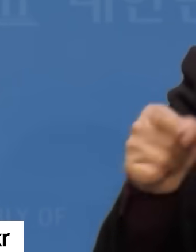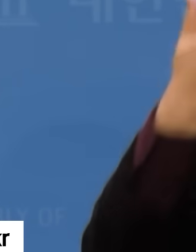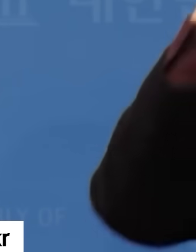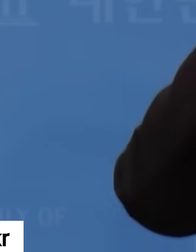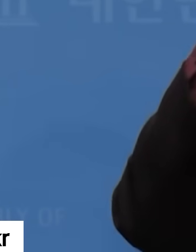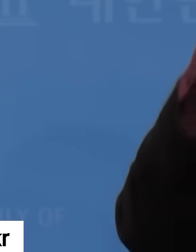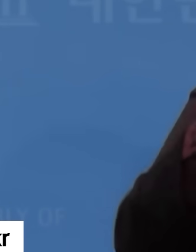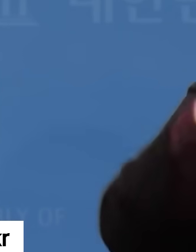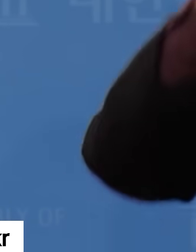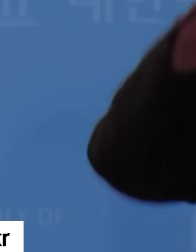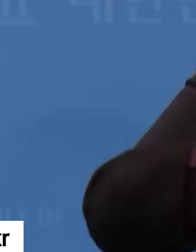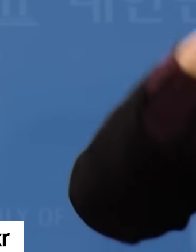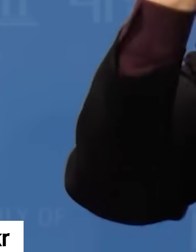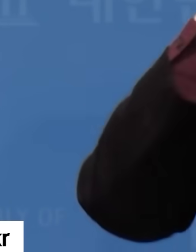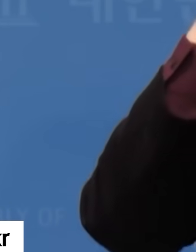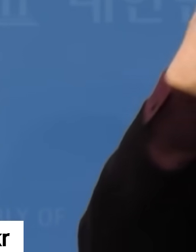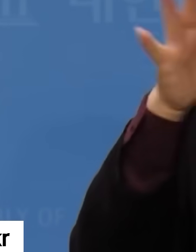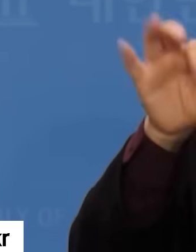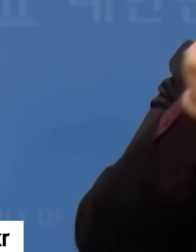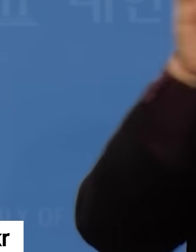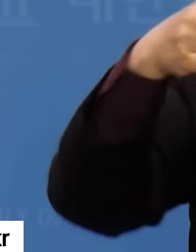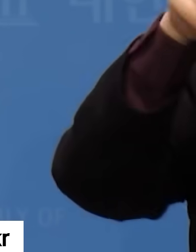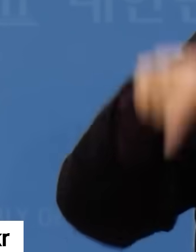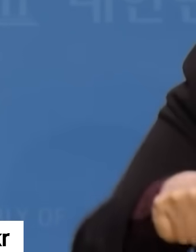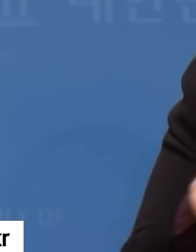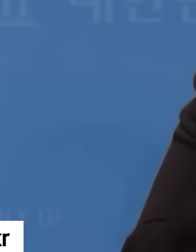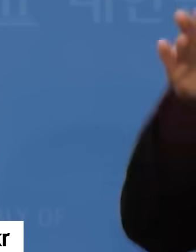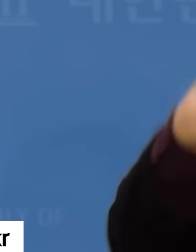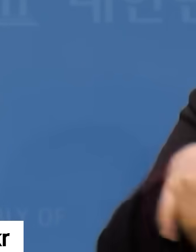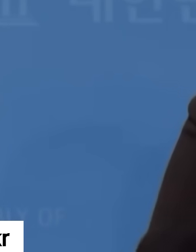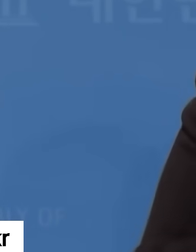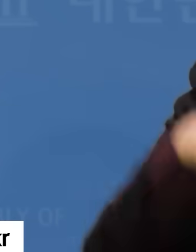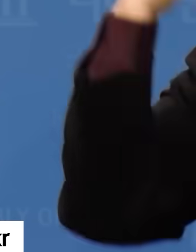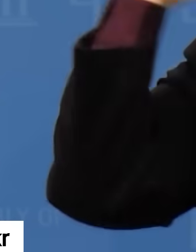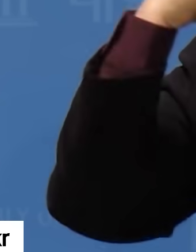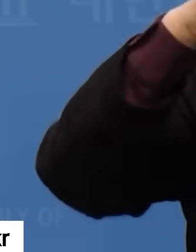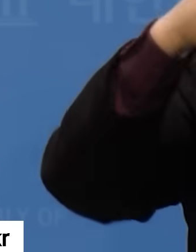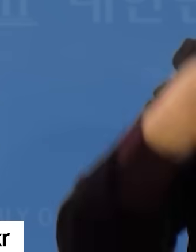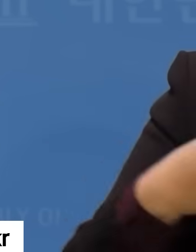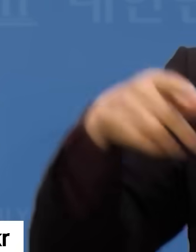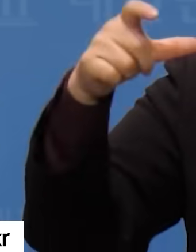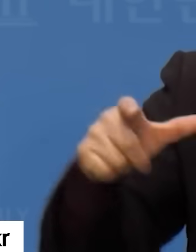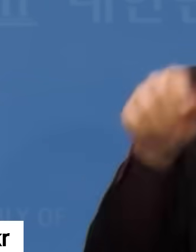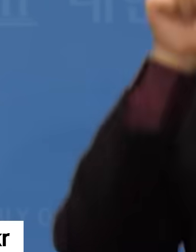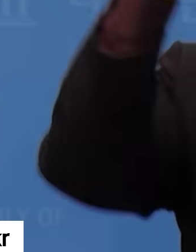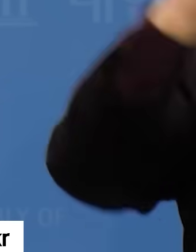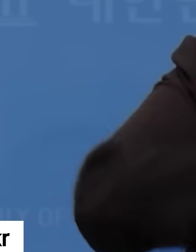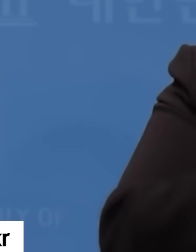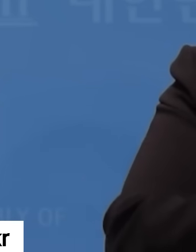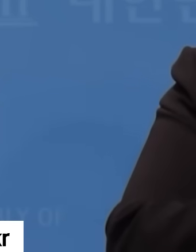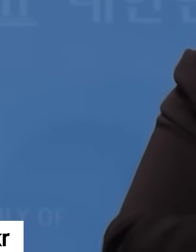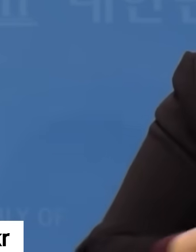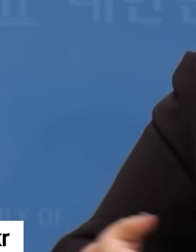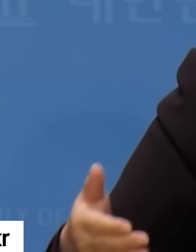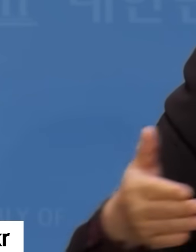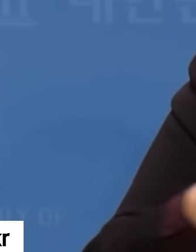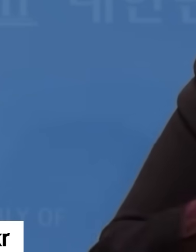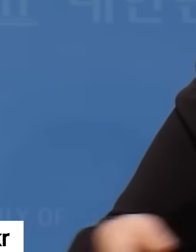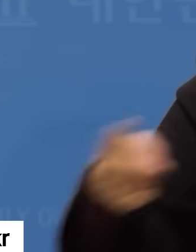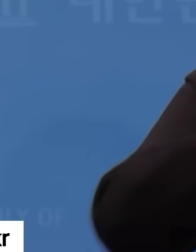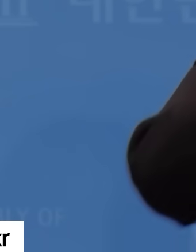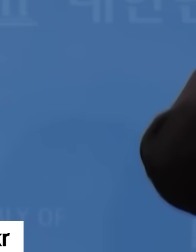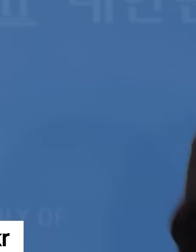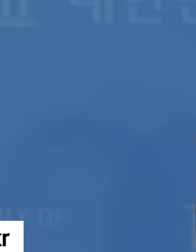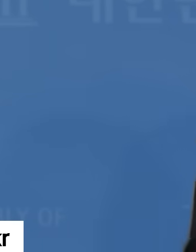위해 영동포을 출마를 선언했습니다. 그래서 저는 희생에 앞장서신